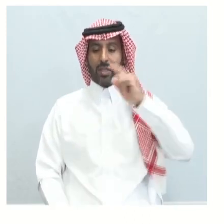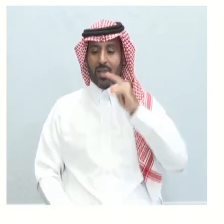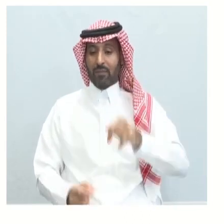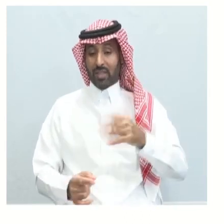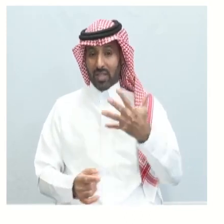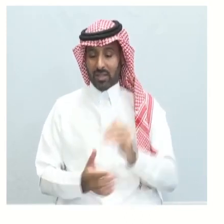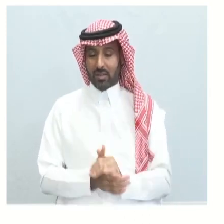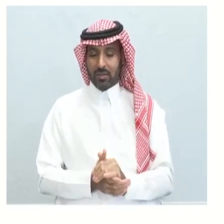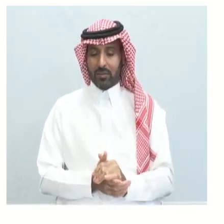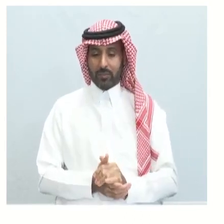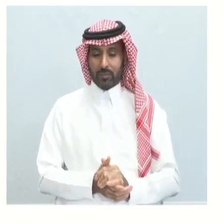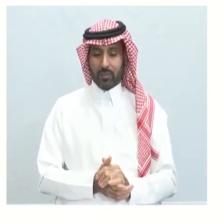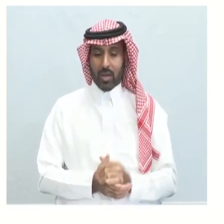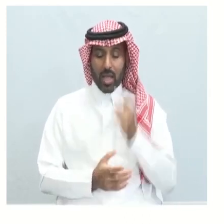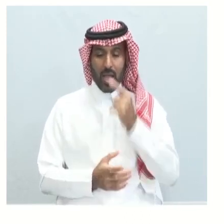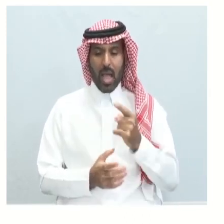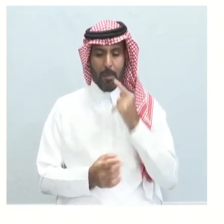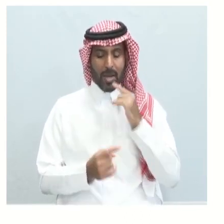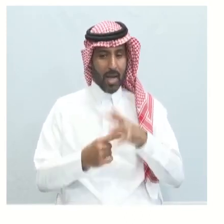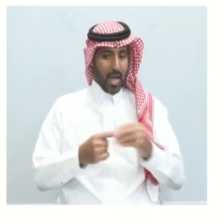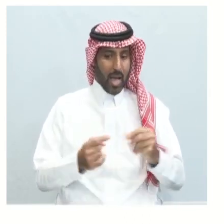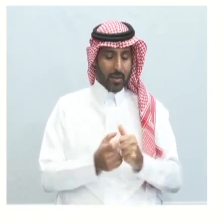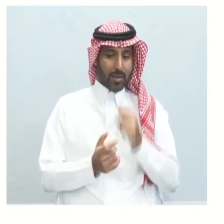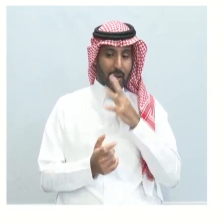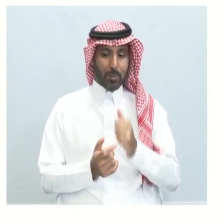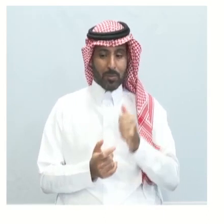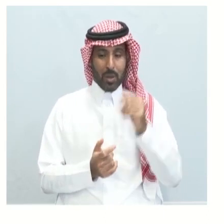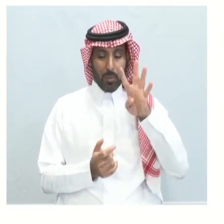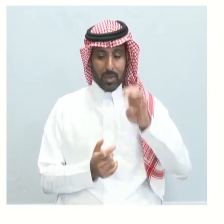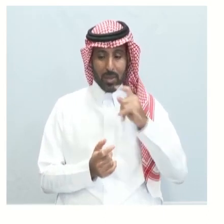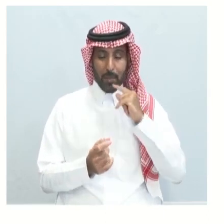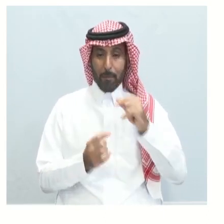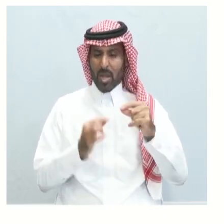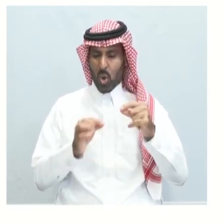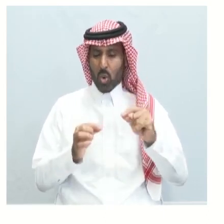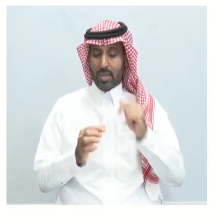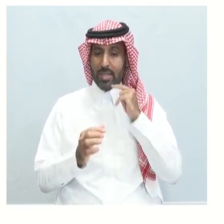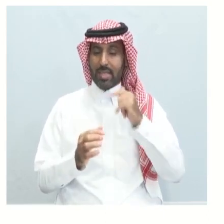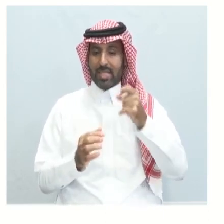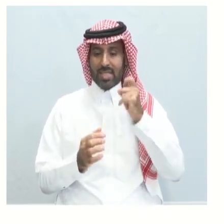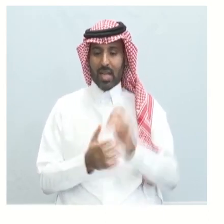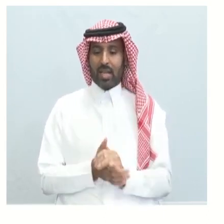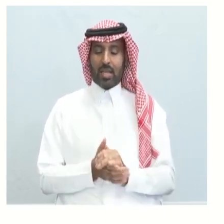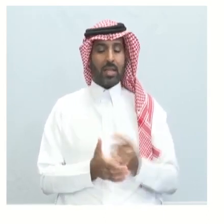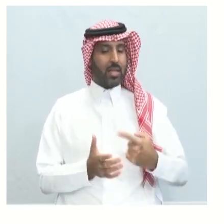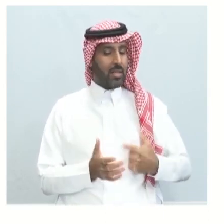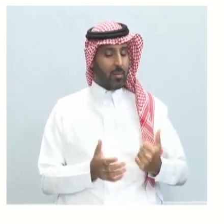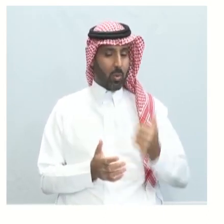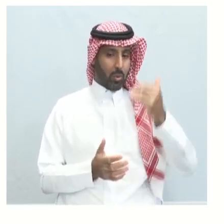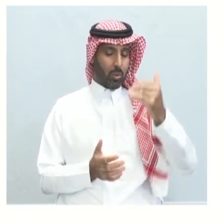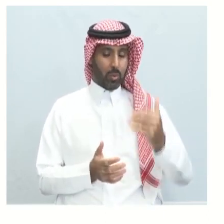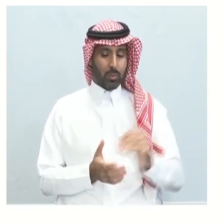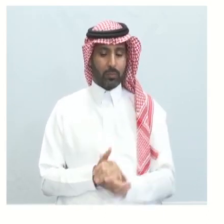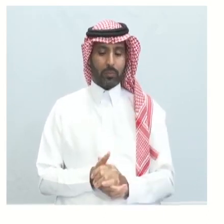الحديثه اي ان اعمارها اقل من 540 مليون سنه هل هو الدرع العربي ام